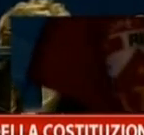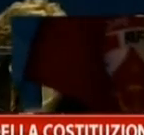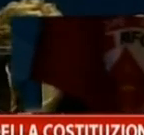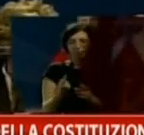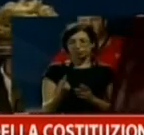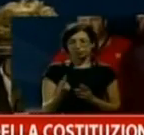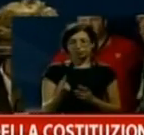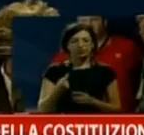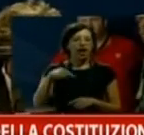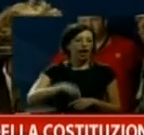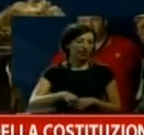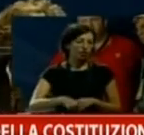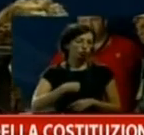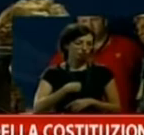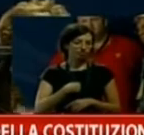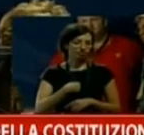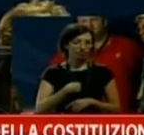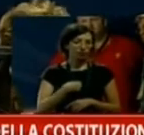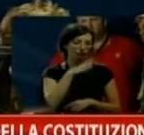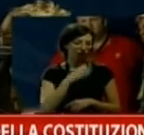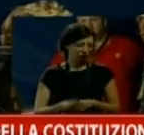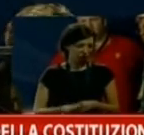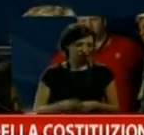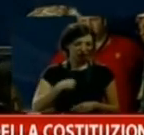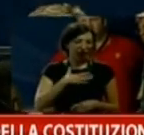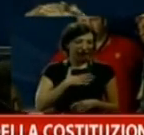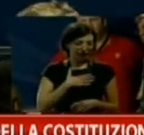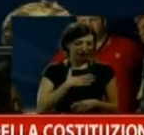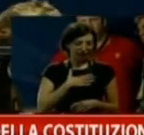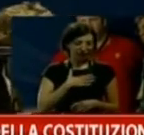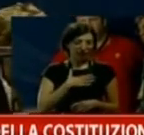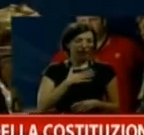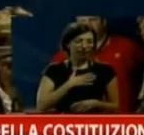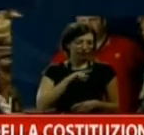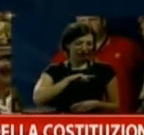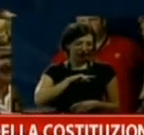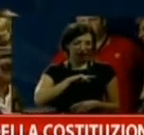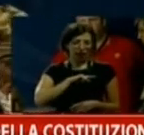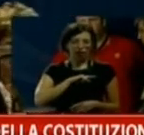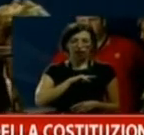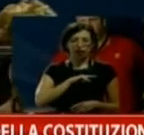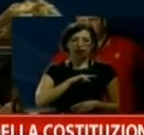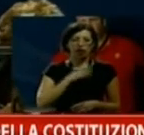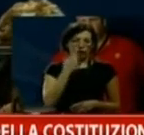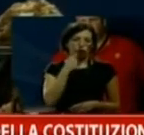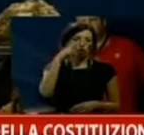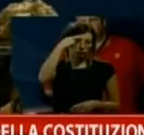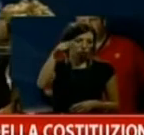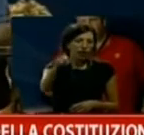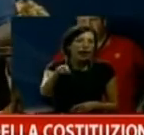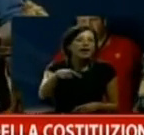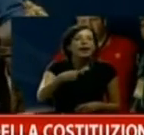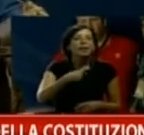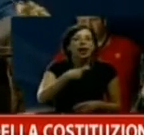mia rispettabile età, che è giusto ricordare, sono molto felice stasera. Non